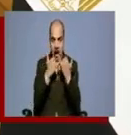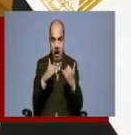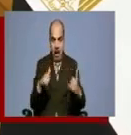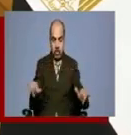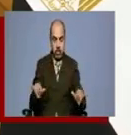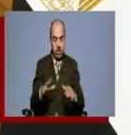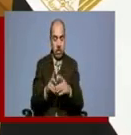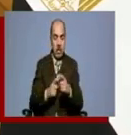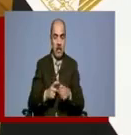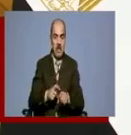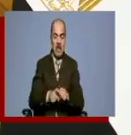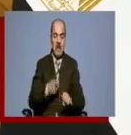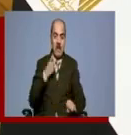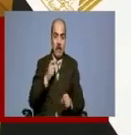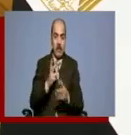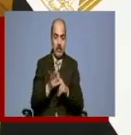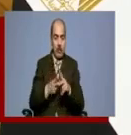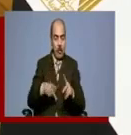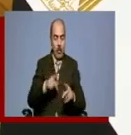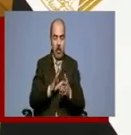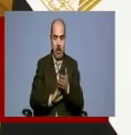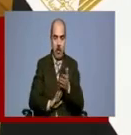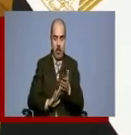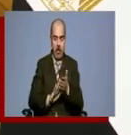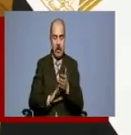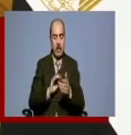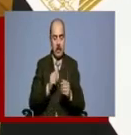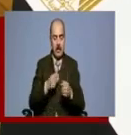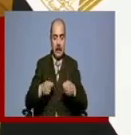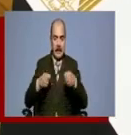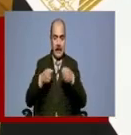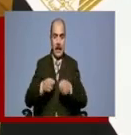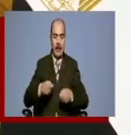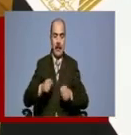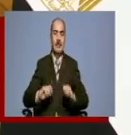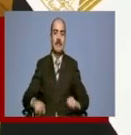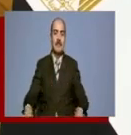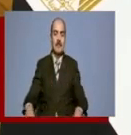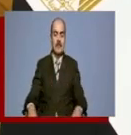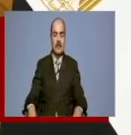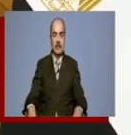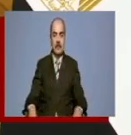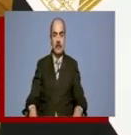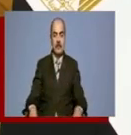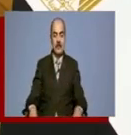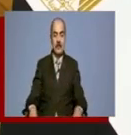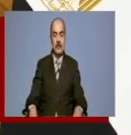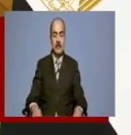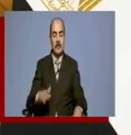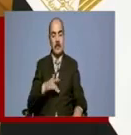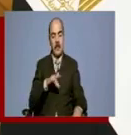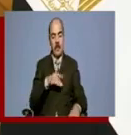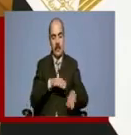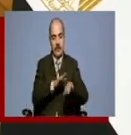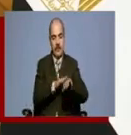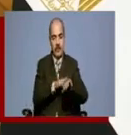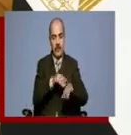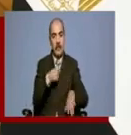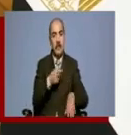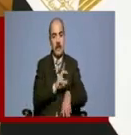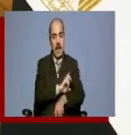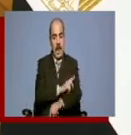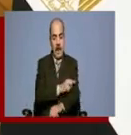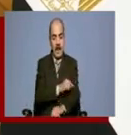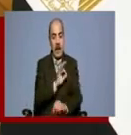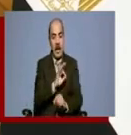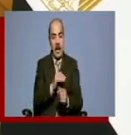واحد رقم اين كل الصفحات بكلم عن فلسطين على فكره مش العربي بس والامريكي نفسه اللي واخد رؤيه دولته لكن لان